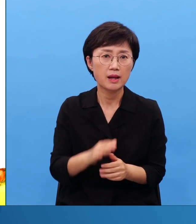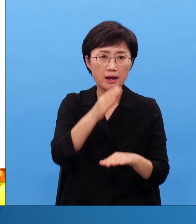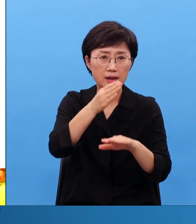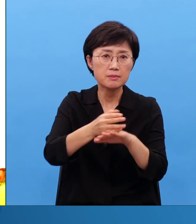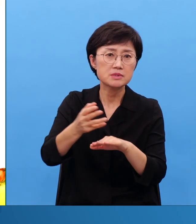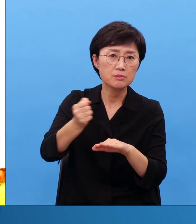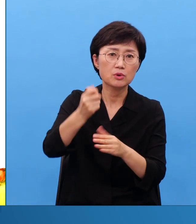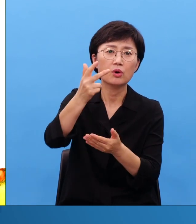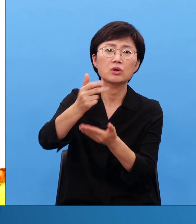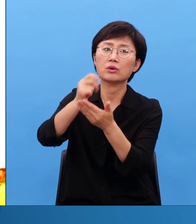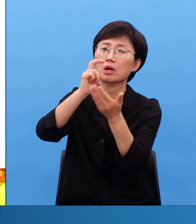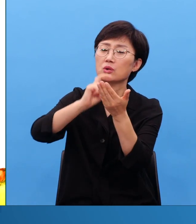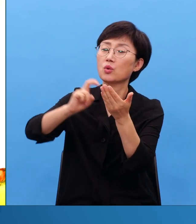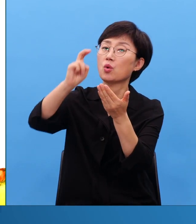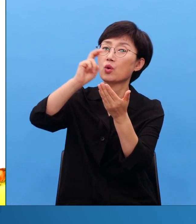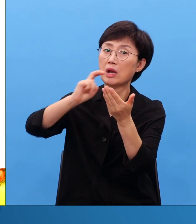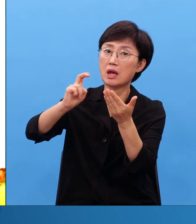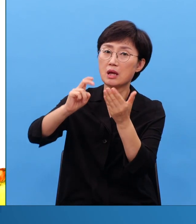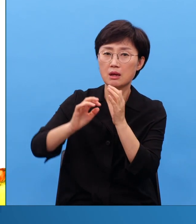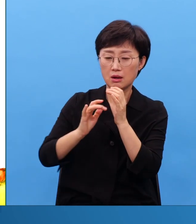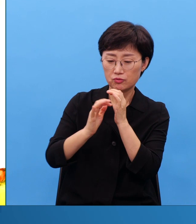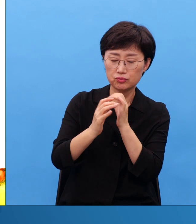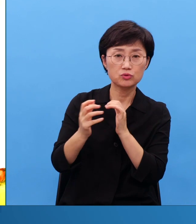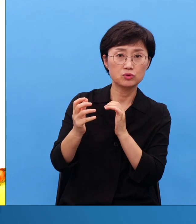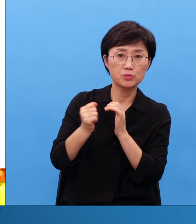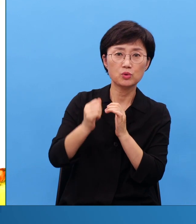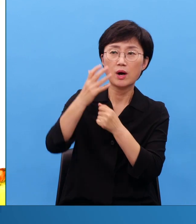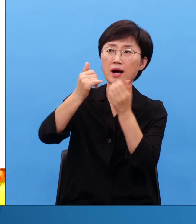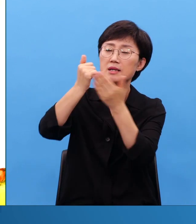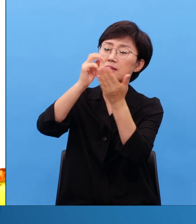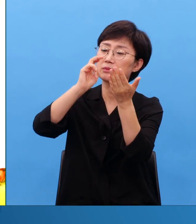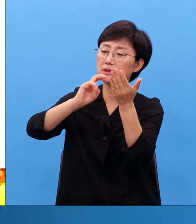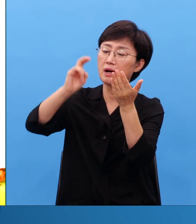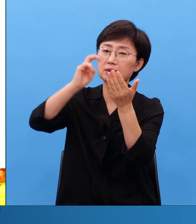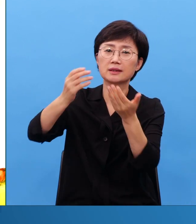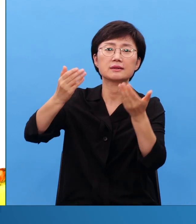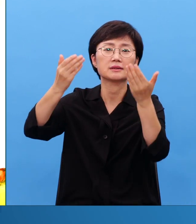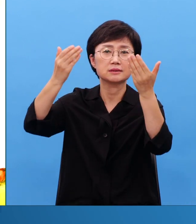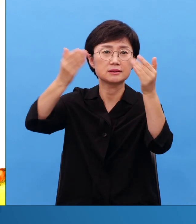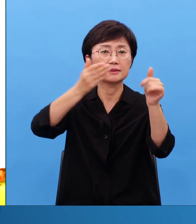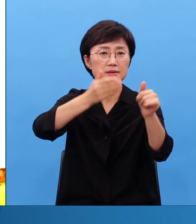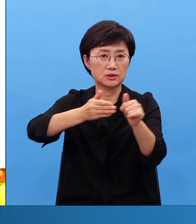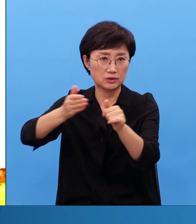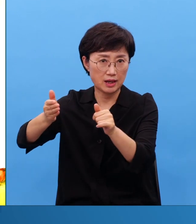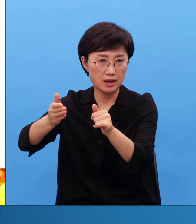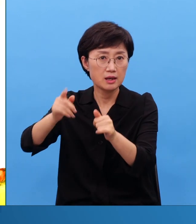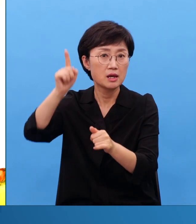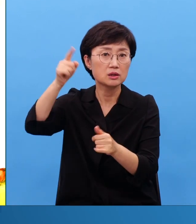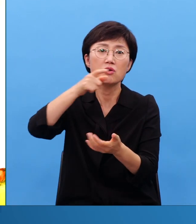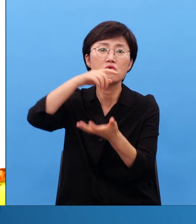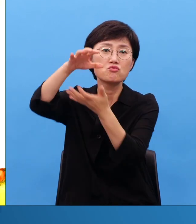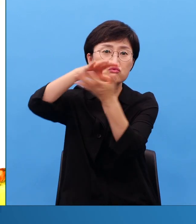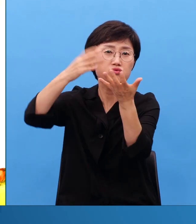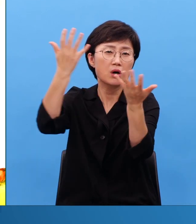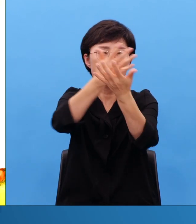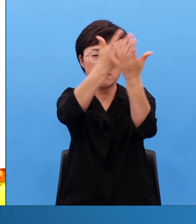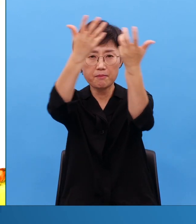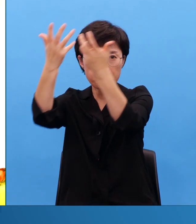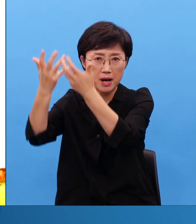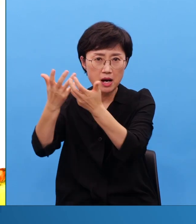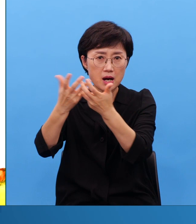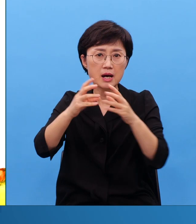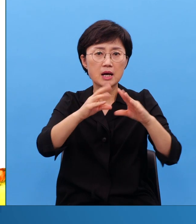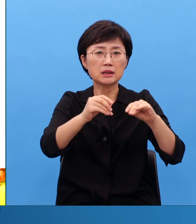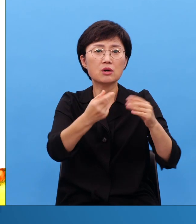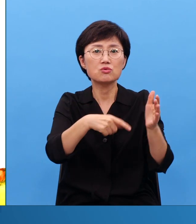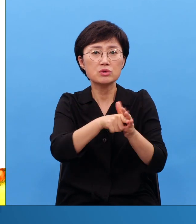붙드신다. 감사함으로 여호와께 노래하며 수금으로 하나님께 찬양할지어다. 그가 구름으로 하늘을